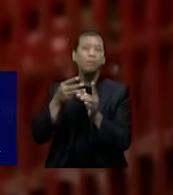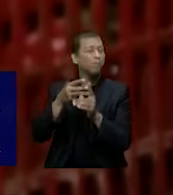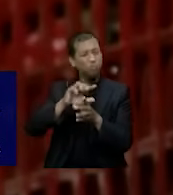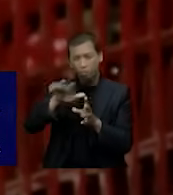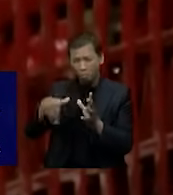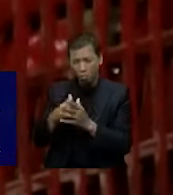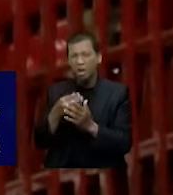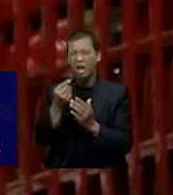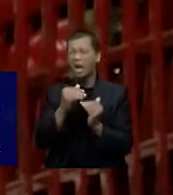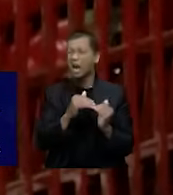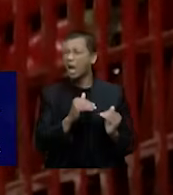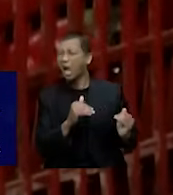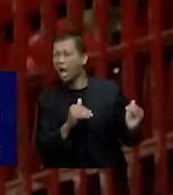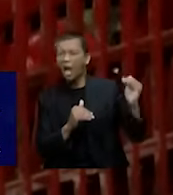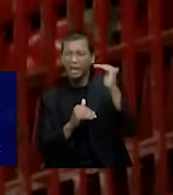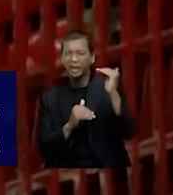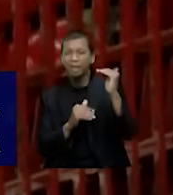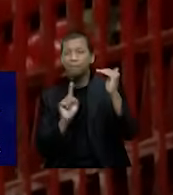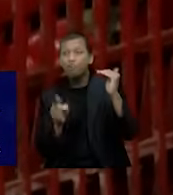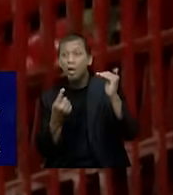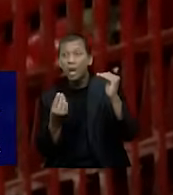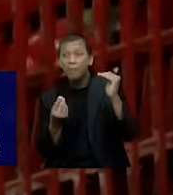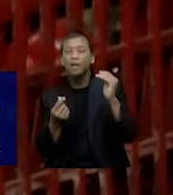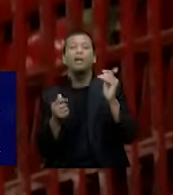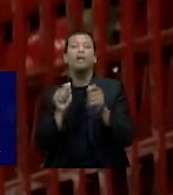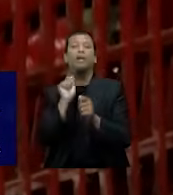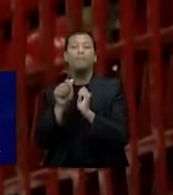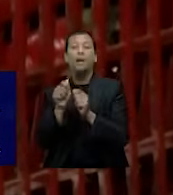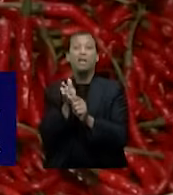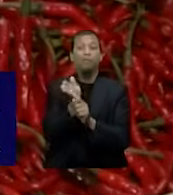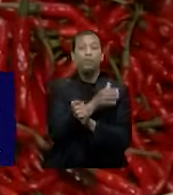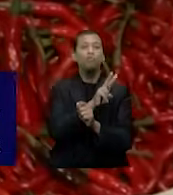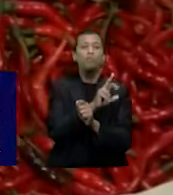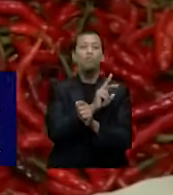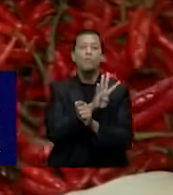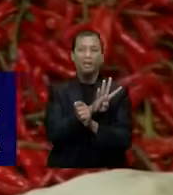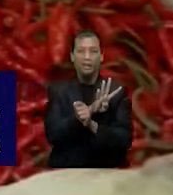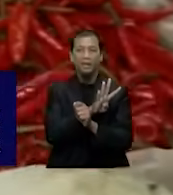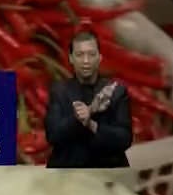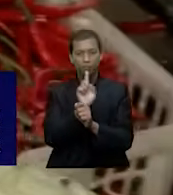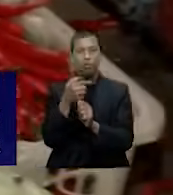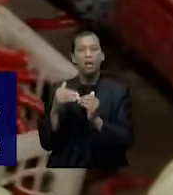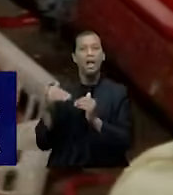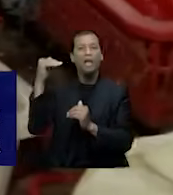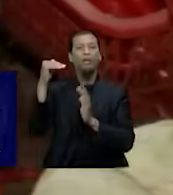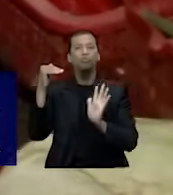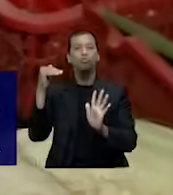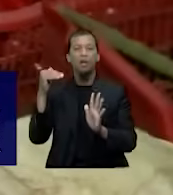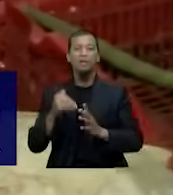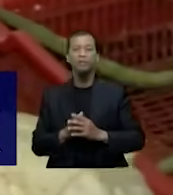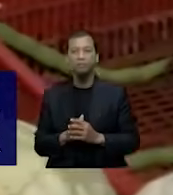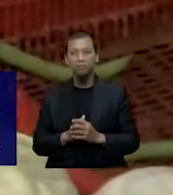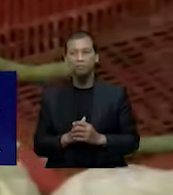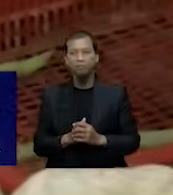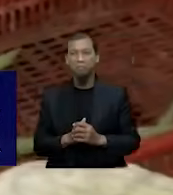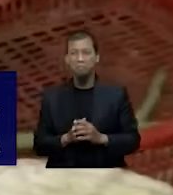dari Ramadan 2024. Lonjakan kemungkinan terjadi dari pedagang yang memang belum kembali dari kampung halaman setelah